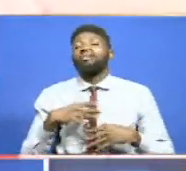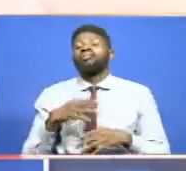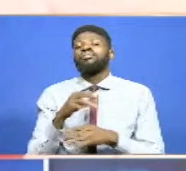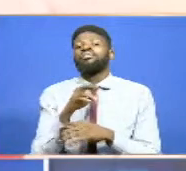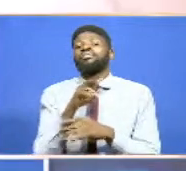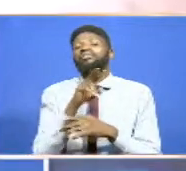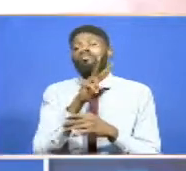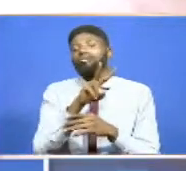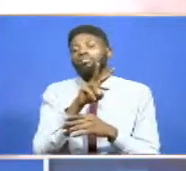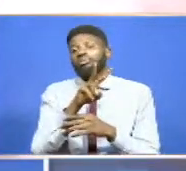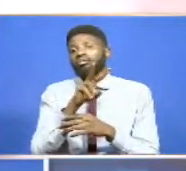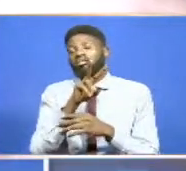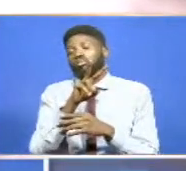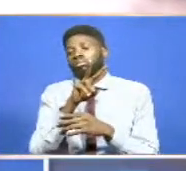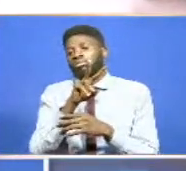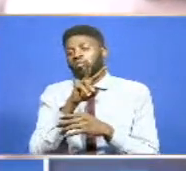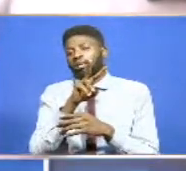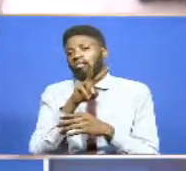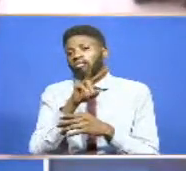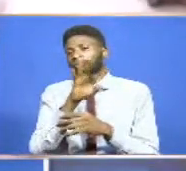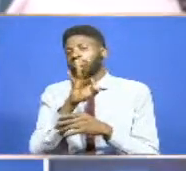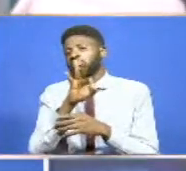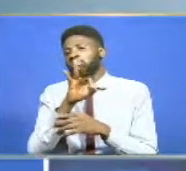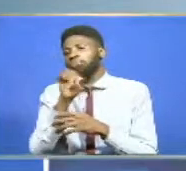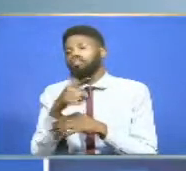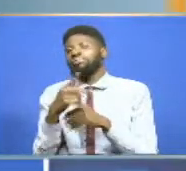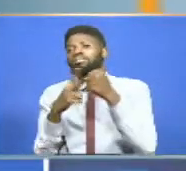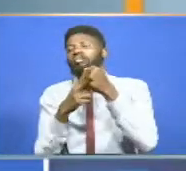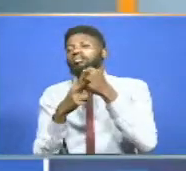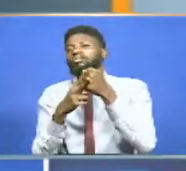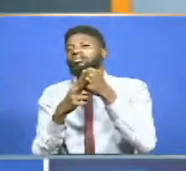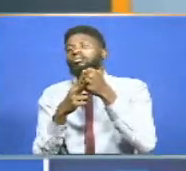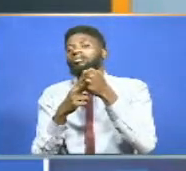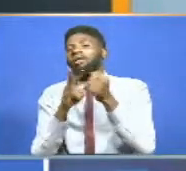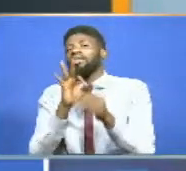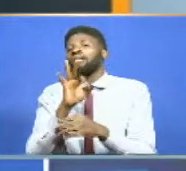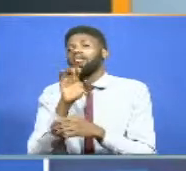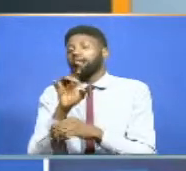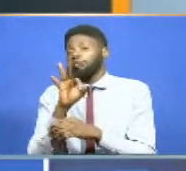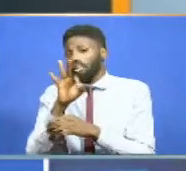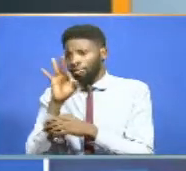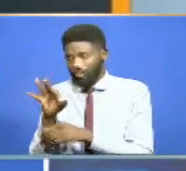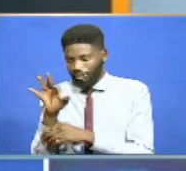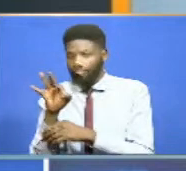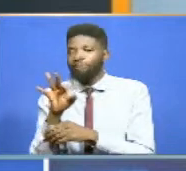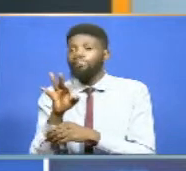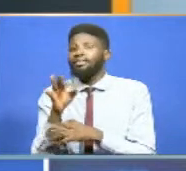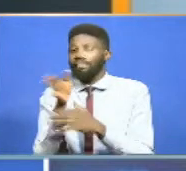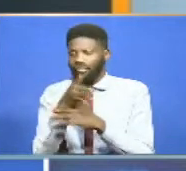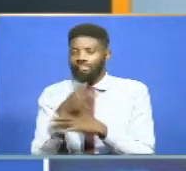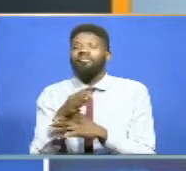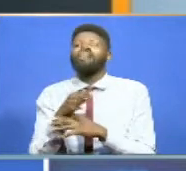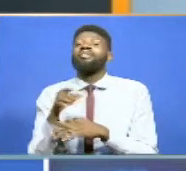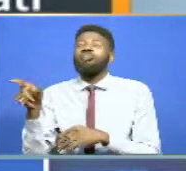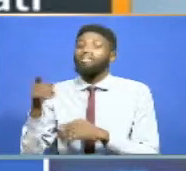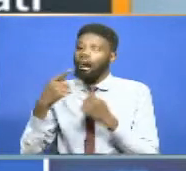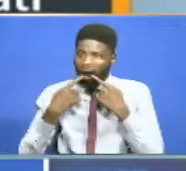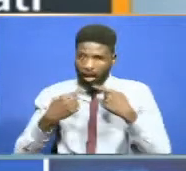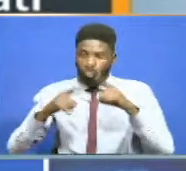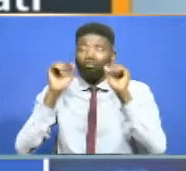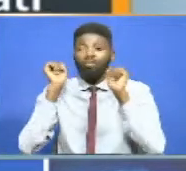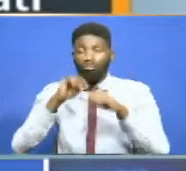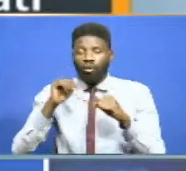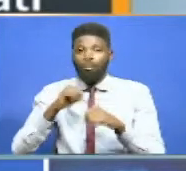23,733 kufikia mwisho wa siku ya Alhamisi. Kwenye taarifa, jopo hilo lilisema inawezekana kutoa dozi